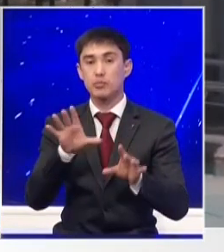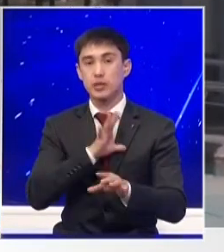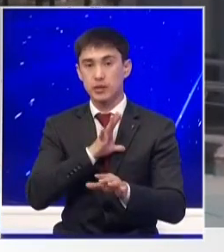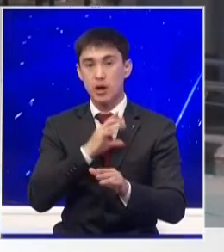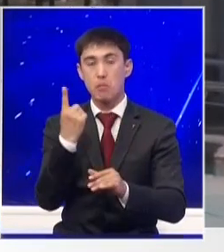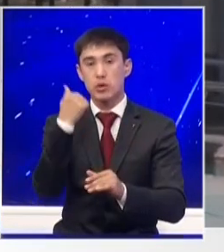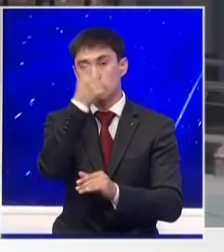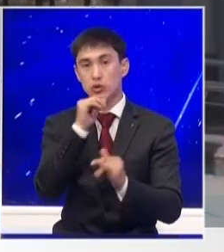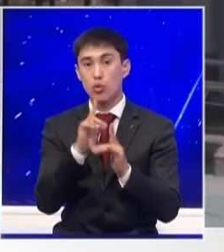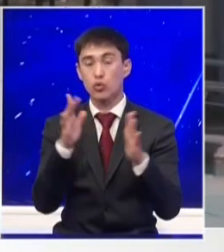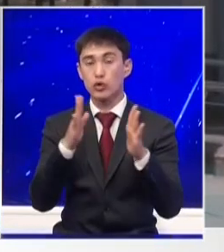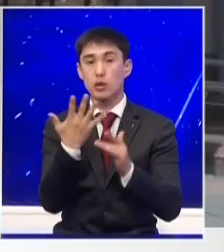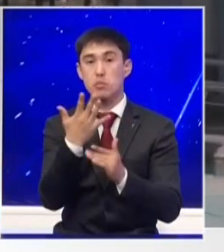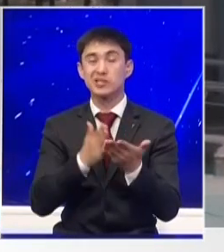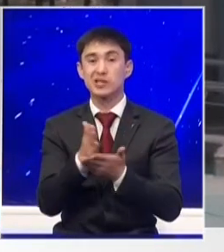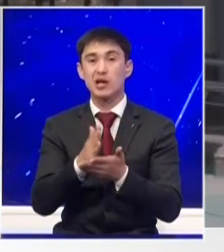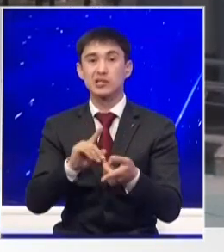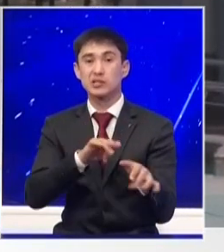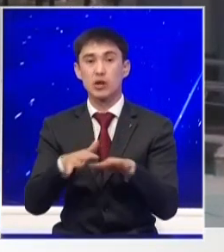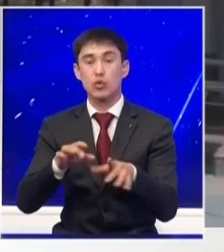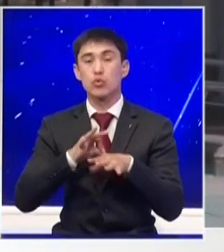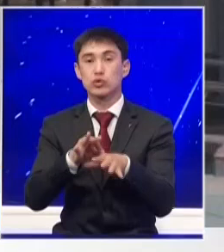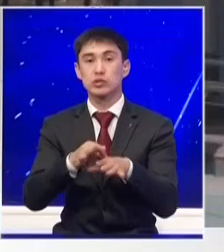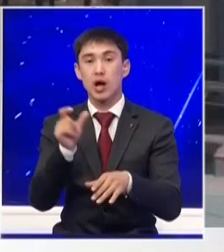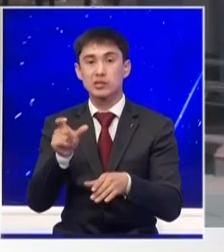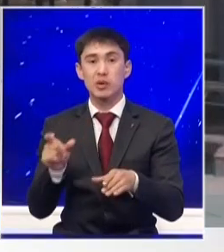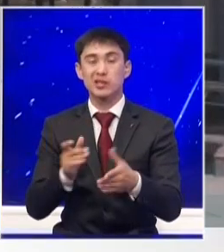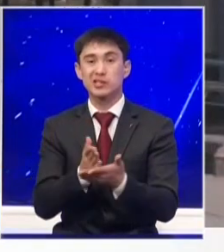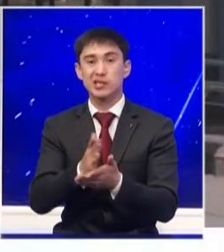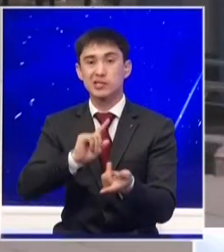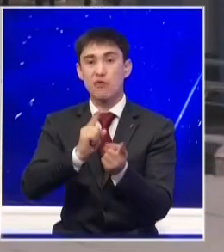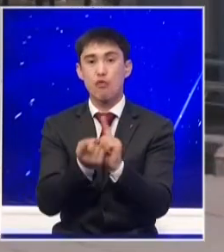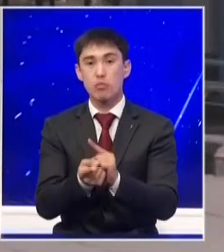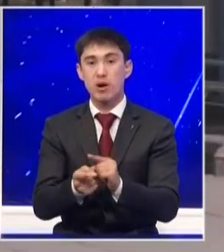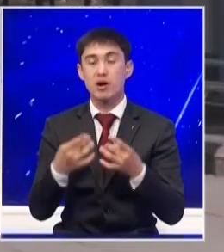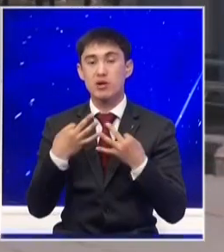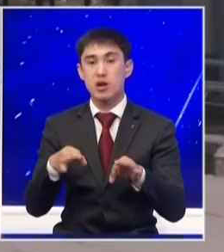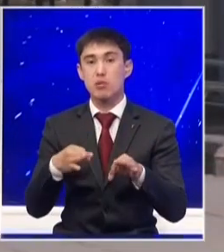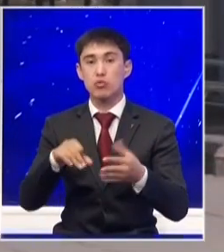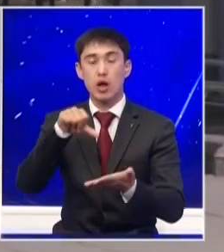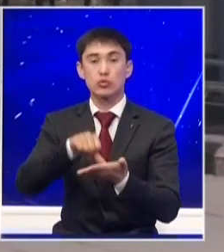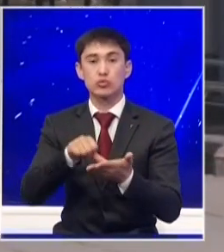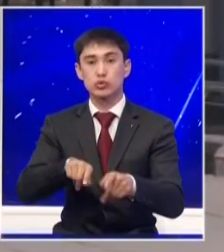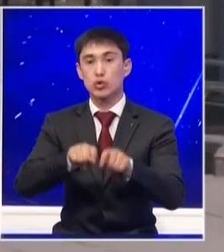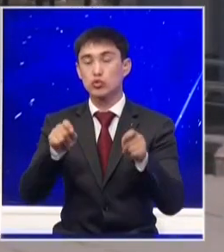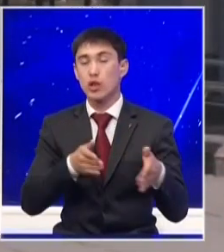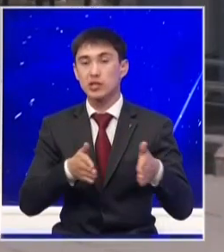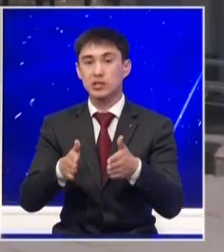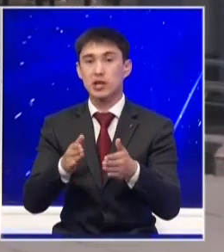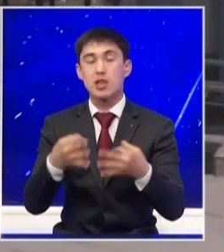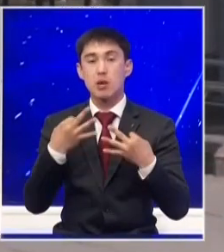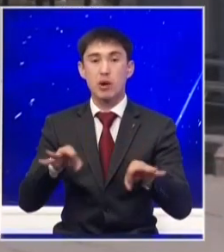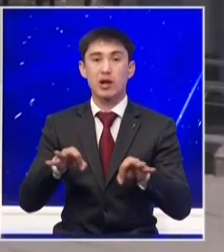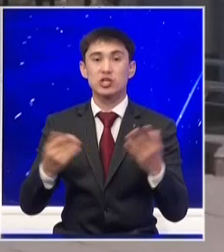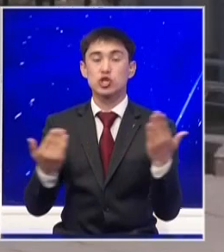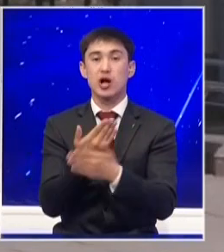Бір жылда күрделі болса да 5 саяси науқан өткіздік. Азаматтардың саяси реформаға емін-еркін араласуына жол ашылды деді.